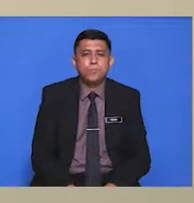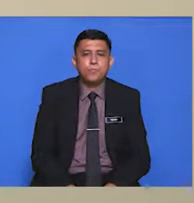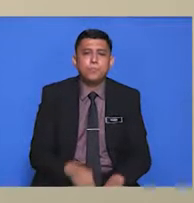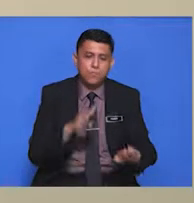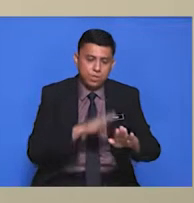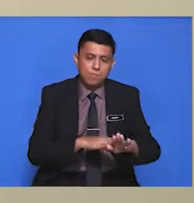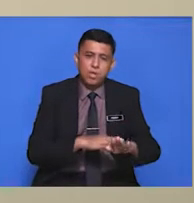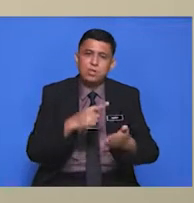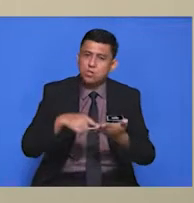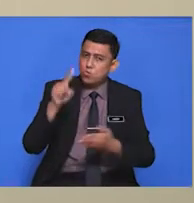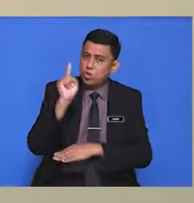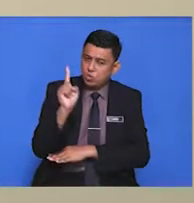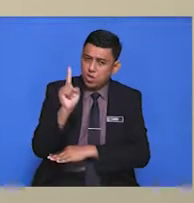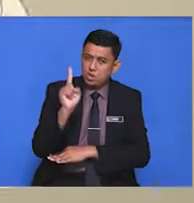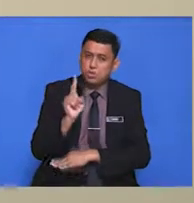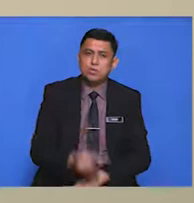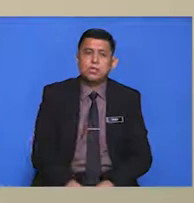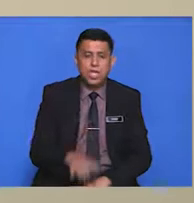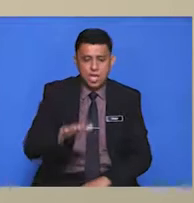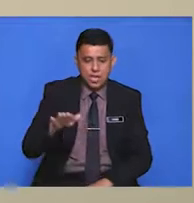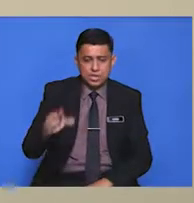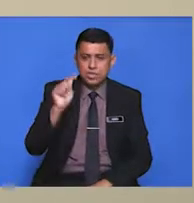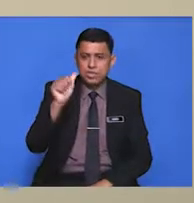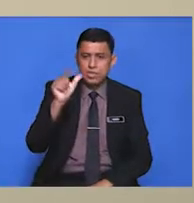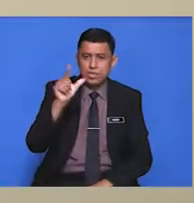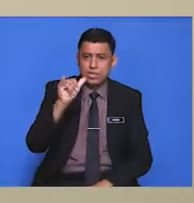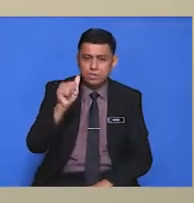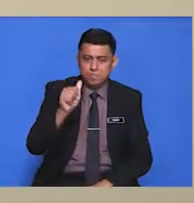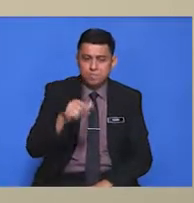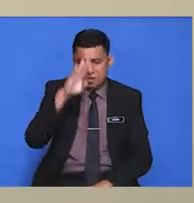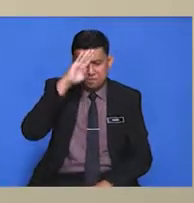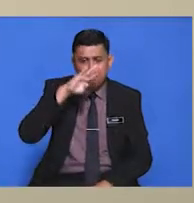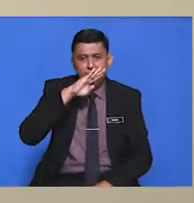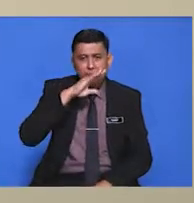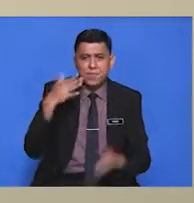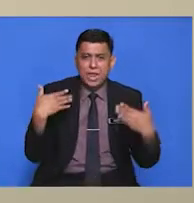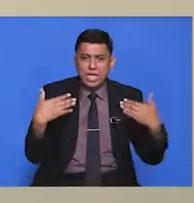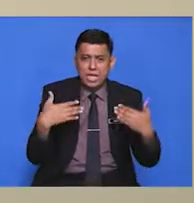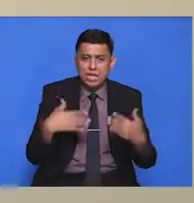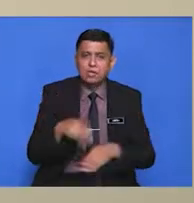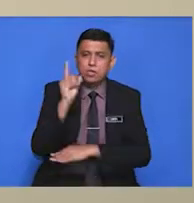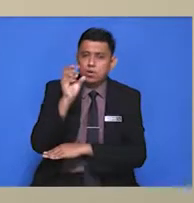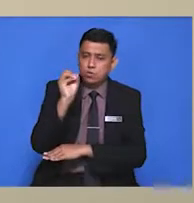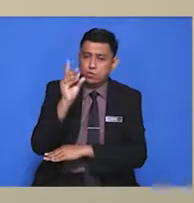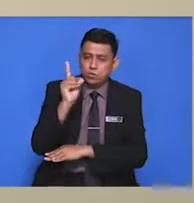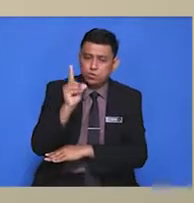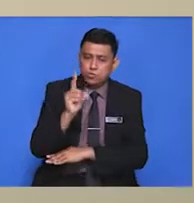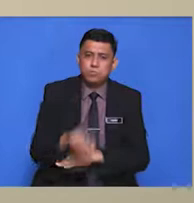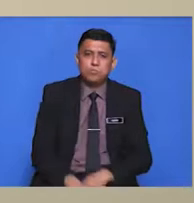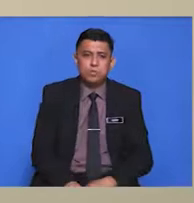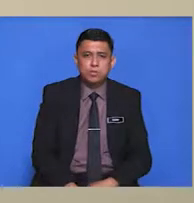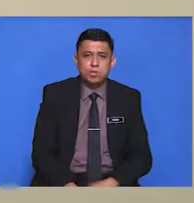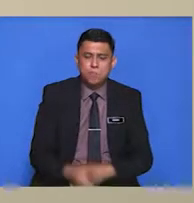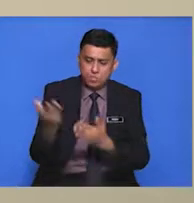Pada suatu hari, adik Talia Jini demam panas. Bapa Talia Dodo berpendapat bahawa Jini